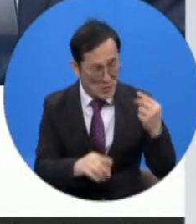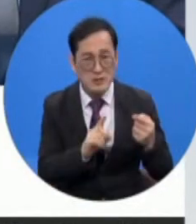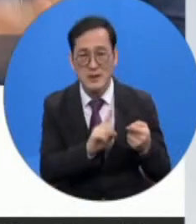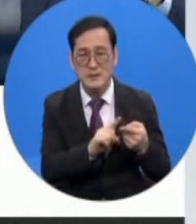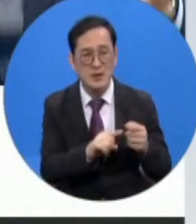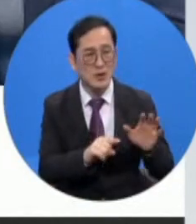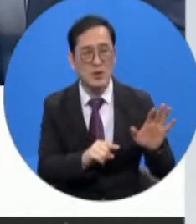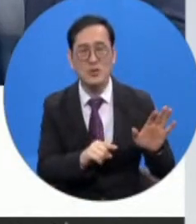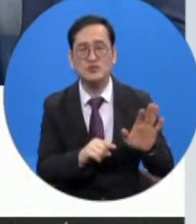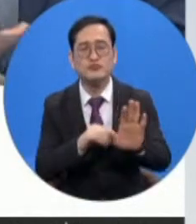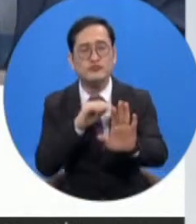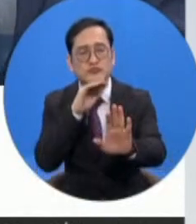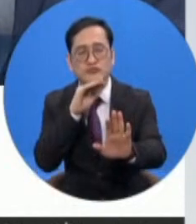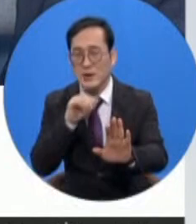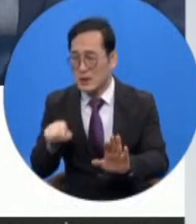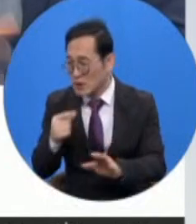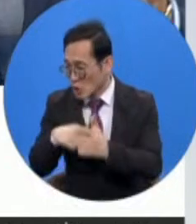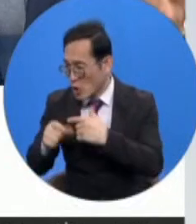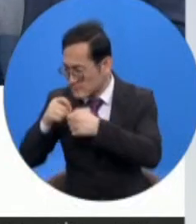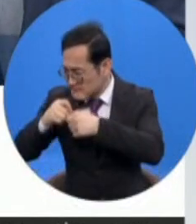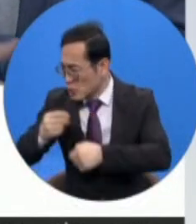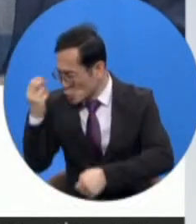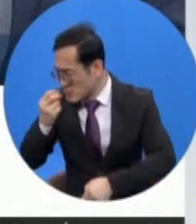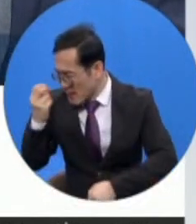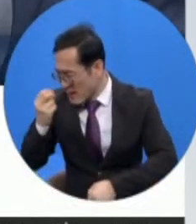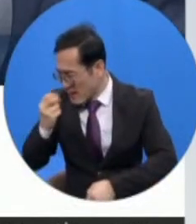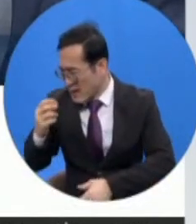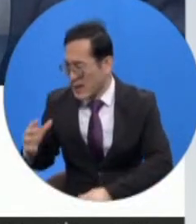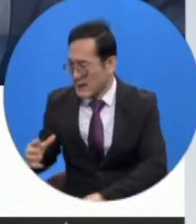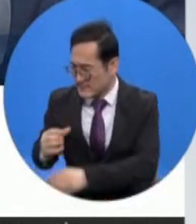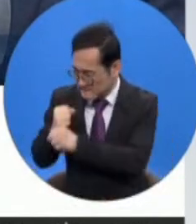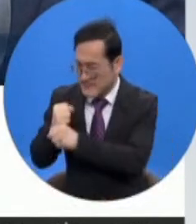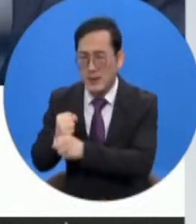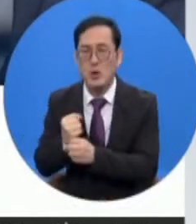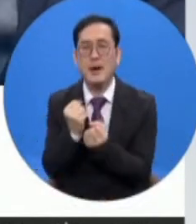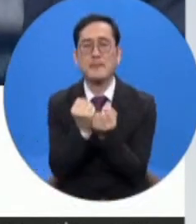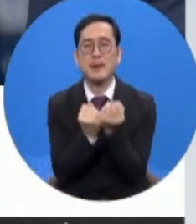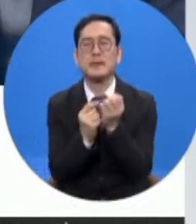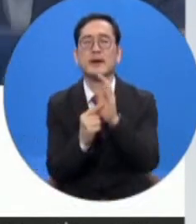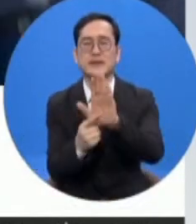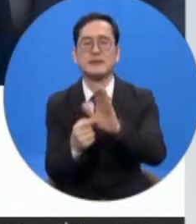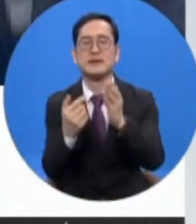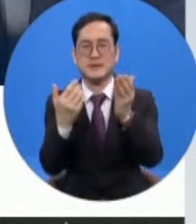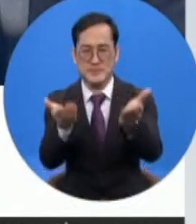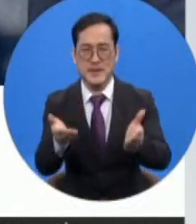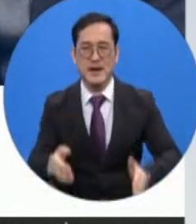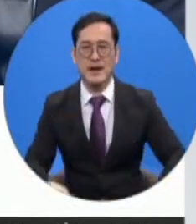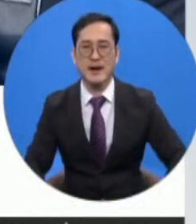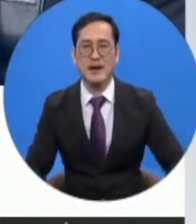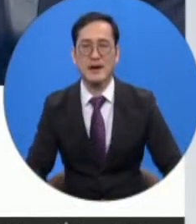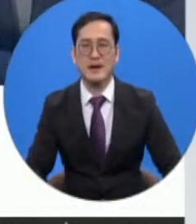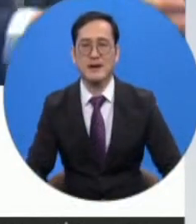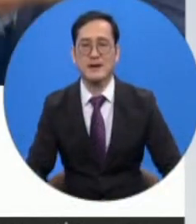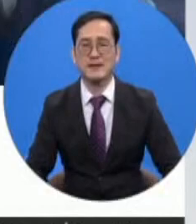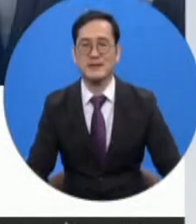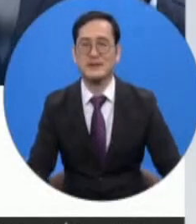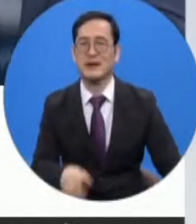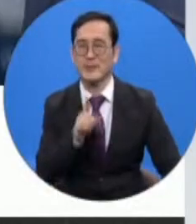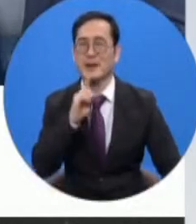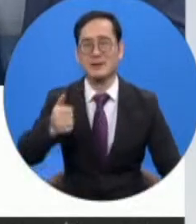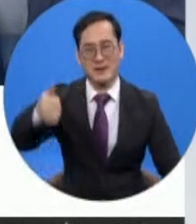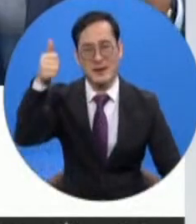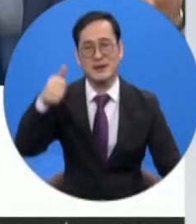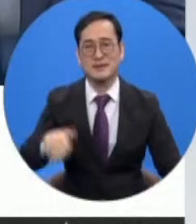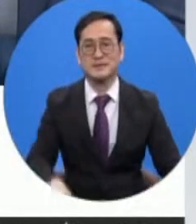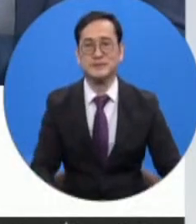말씀드리겠다. 어쨌든 사과드린다. 이렇게 좀 간명하게 설명해야 될 부분이 아닌가. 그런데 도도르피의 형식으로 사과한다고 하면서도